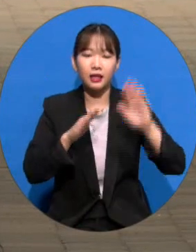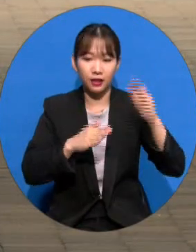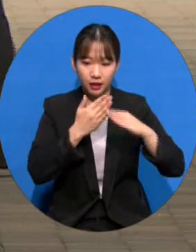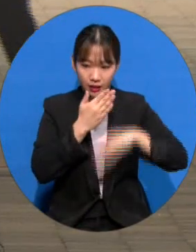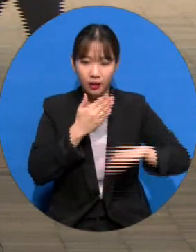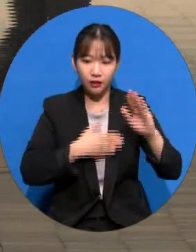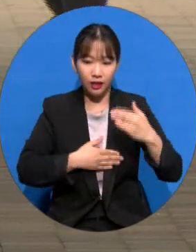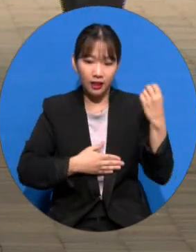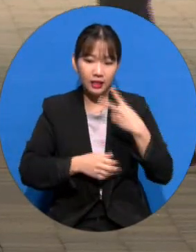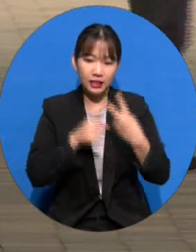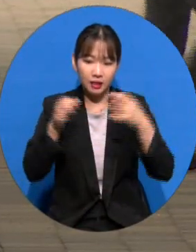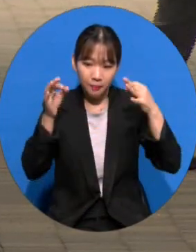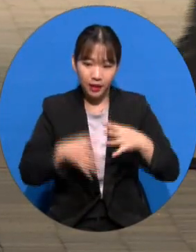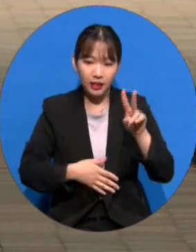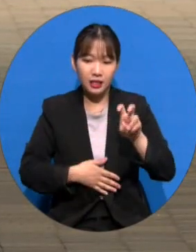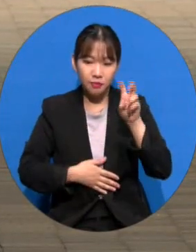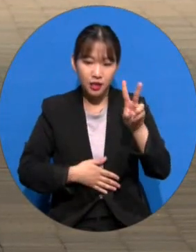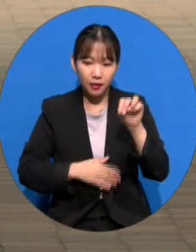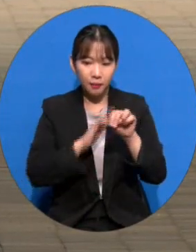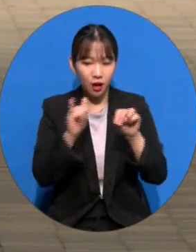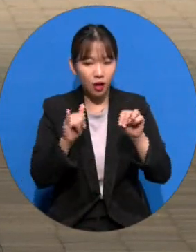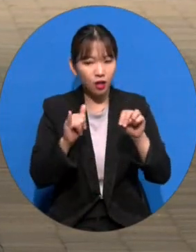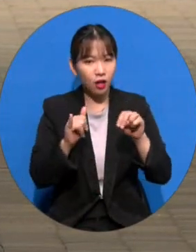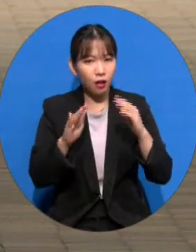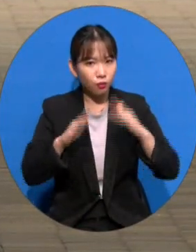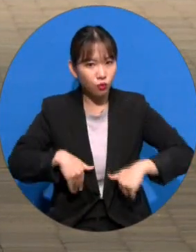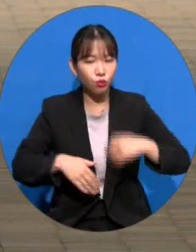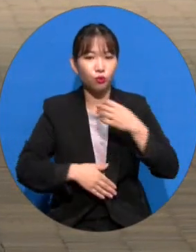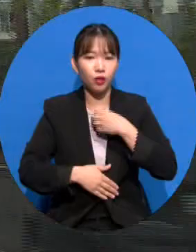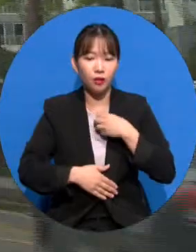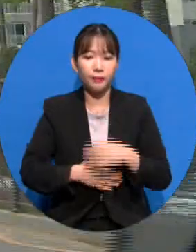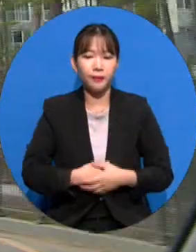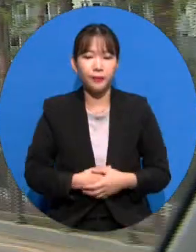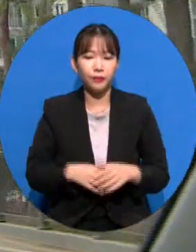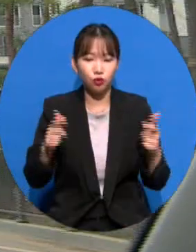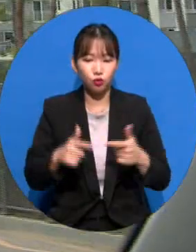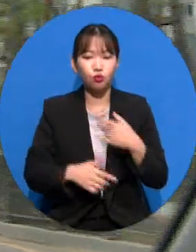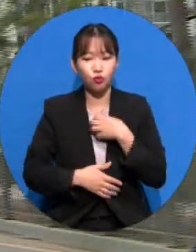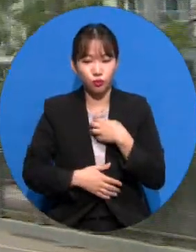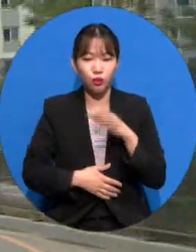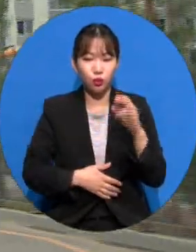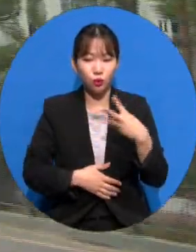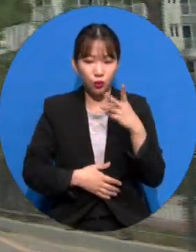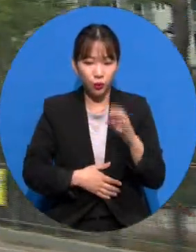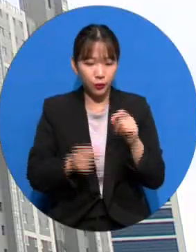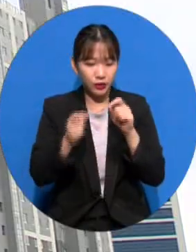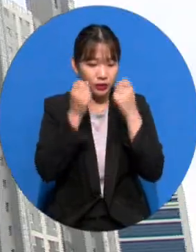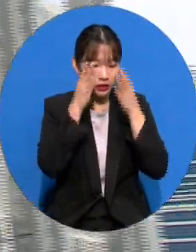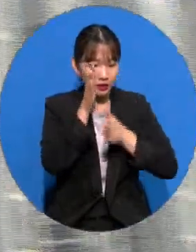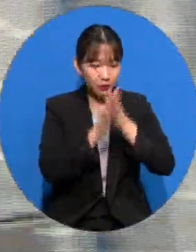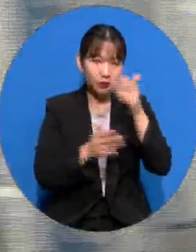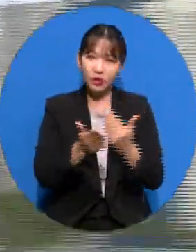다시 2년여 만에 22만 명도 붕괴가 위태롭습니다. 오룡지구 등 인근 신도시 개발을